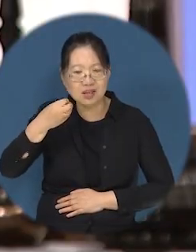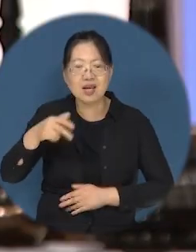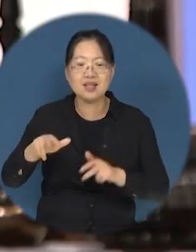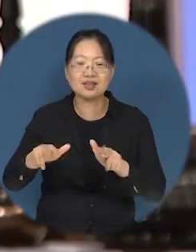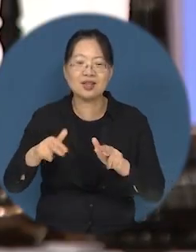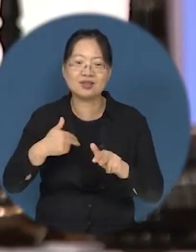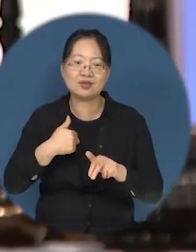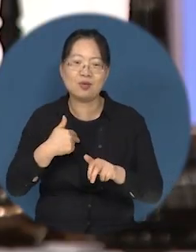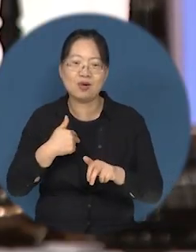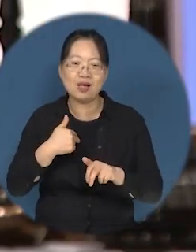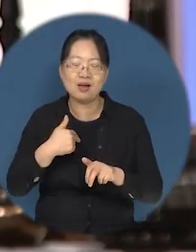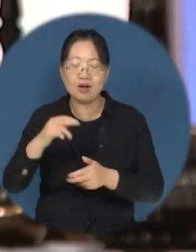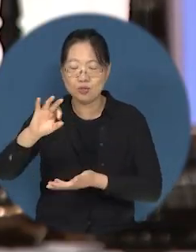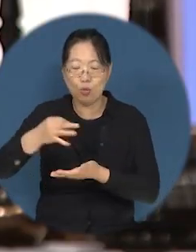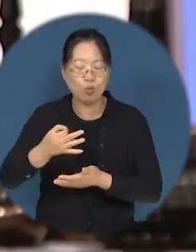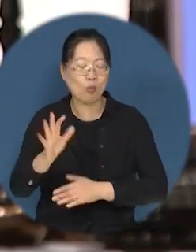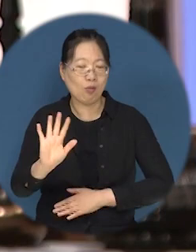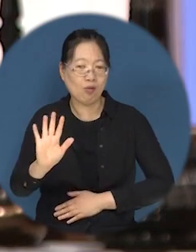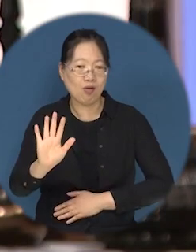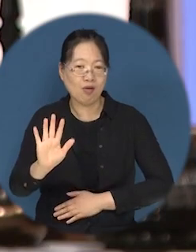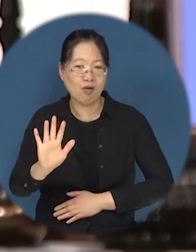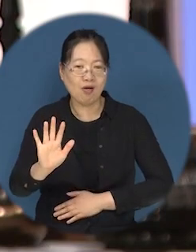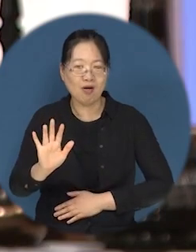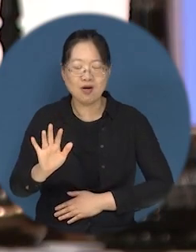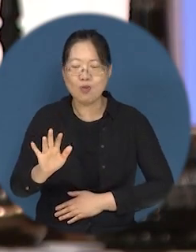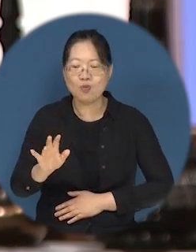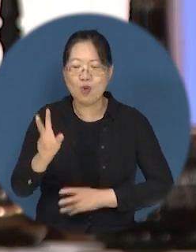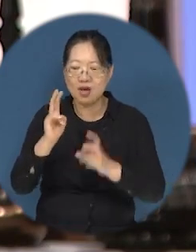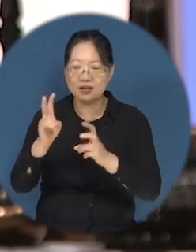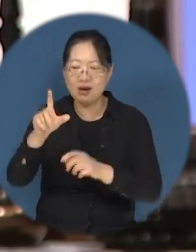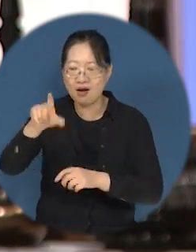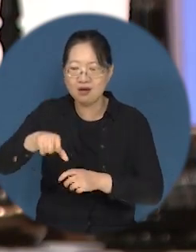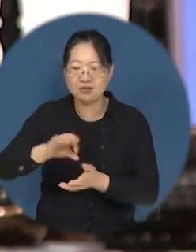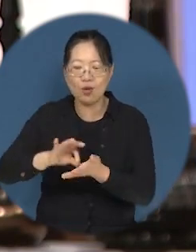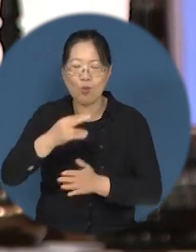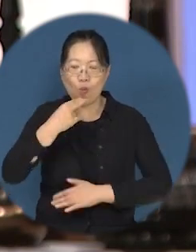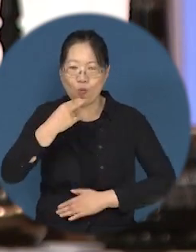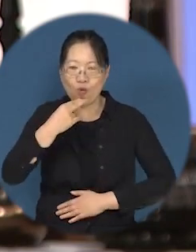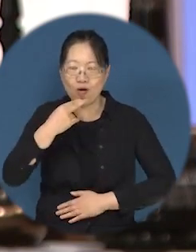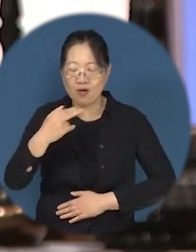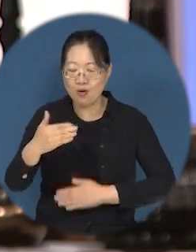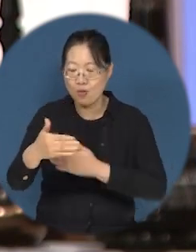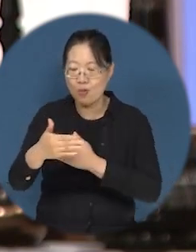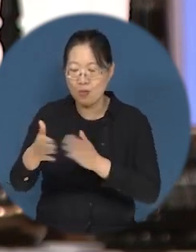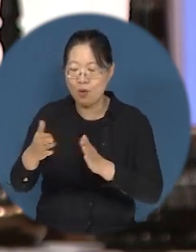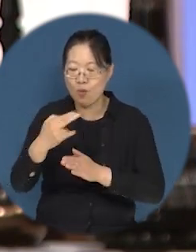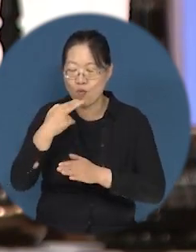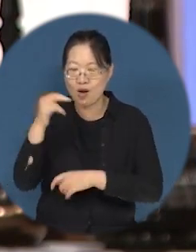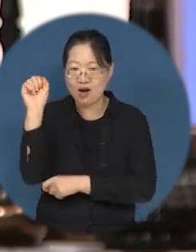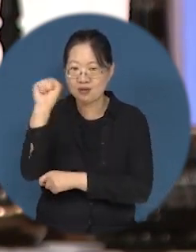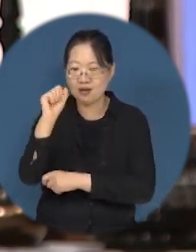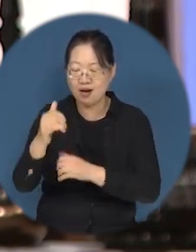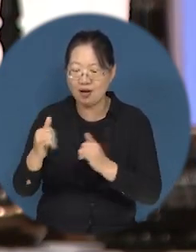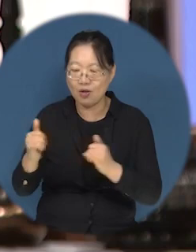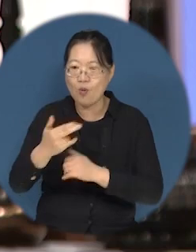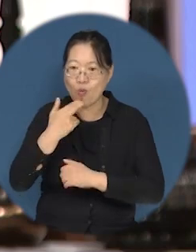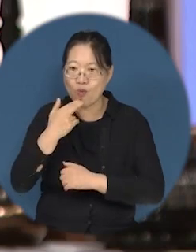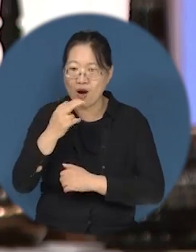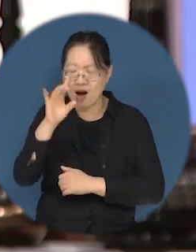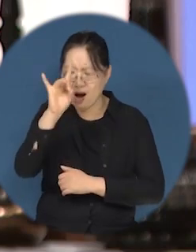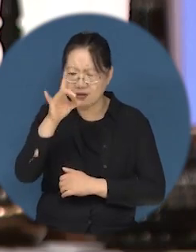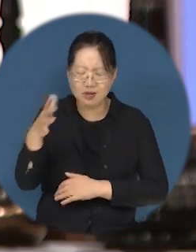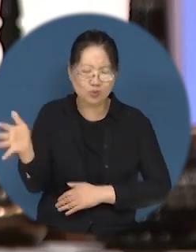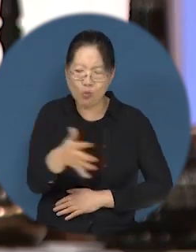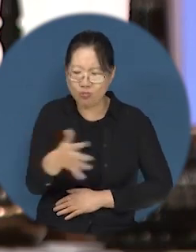이제 철저하게 이제 월급도 안 받고 뭐 법인카드 안 쓰고 뭐 방도 없고 기사도 없고 비서도 없고 아예